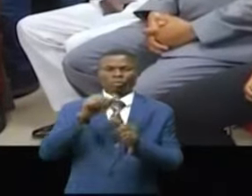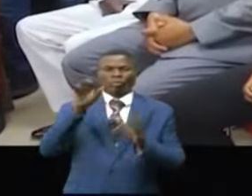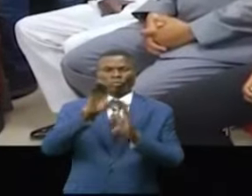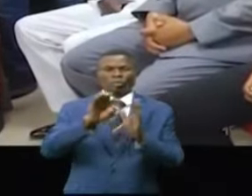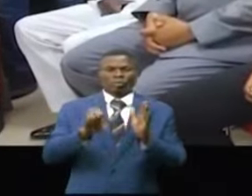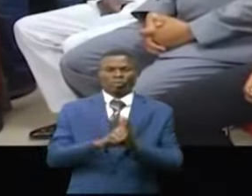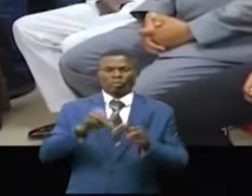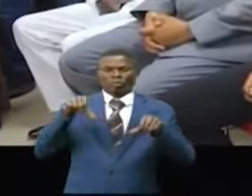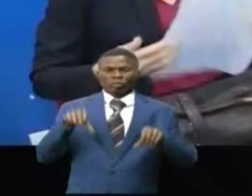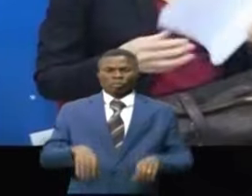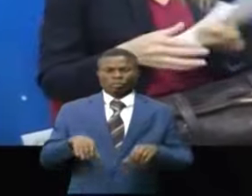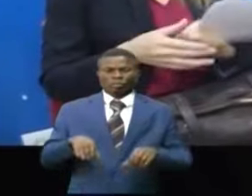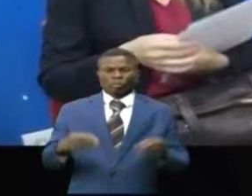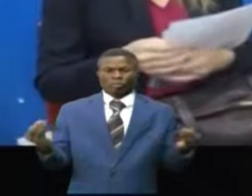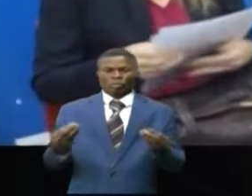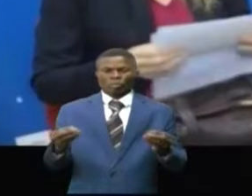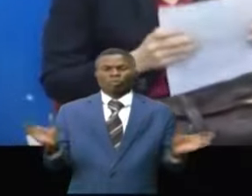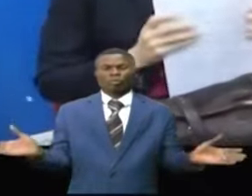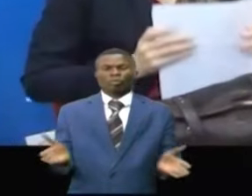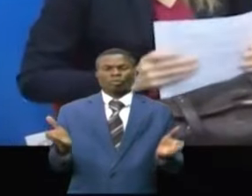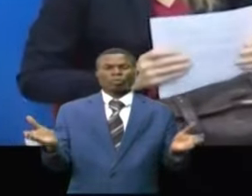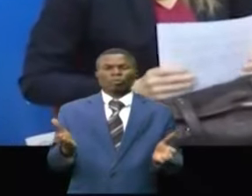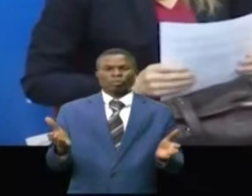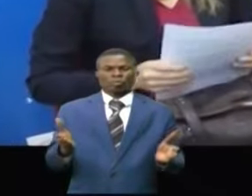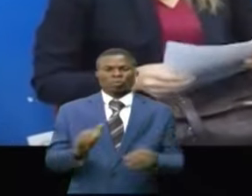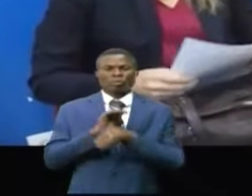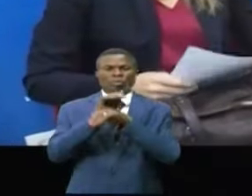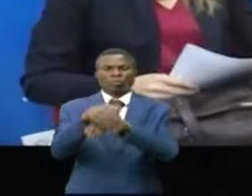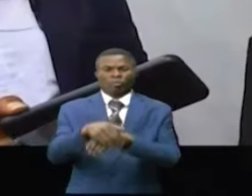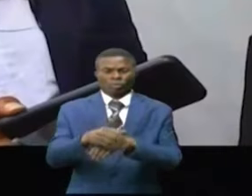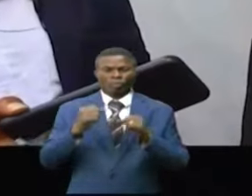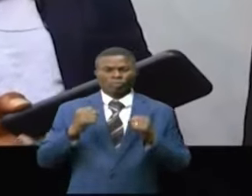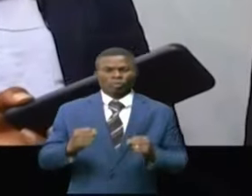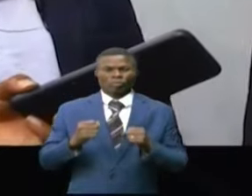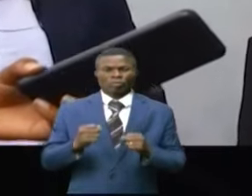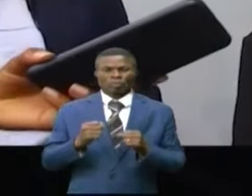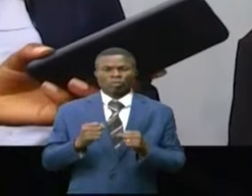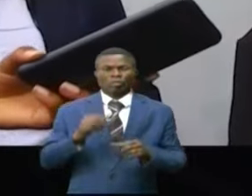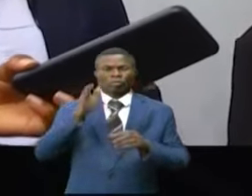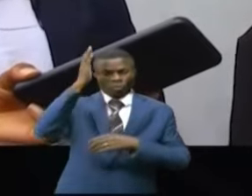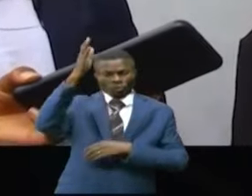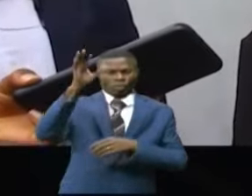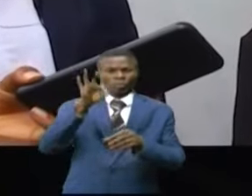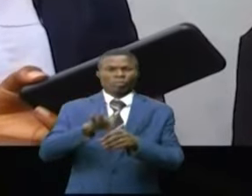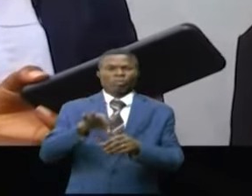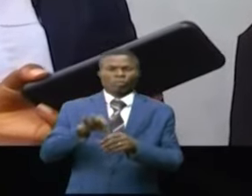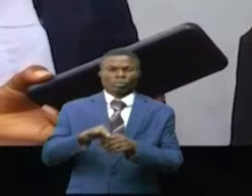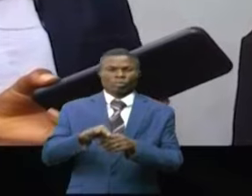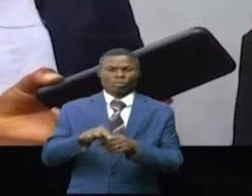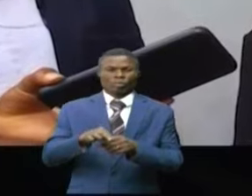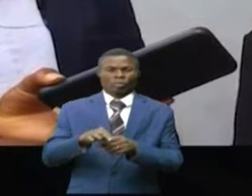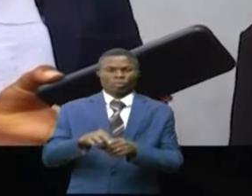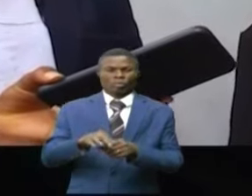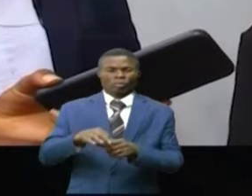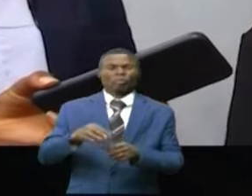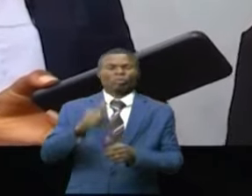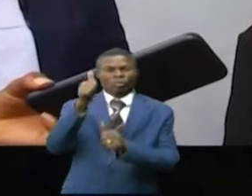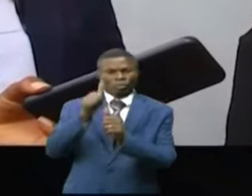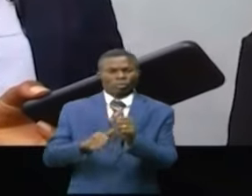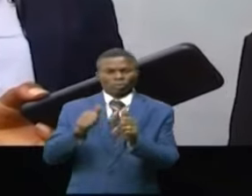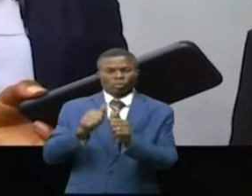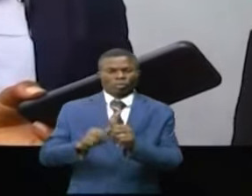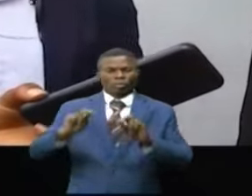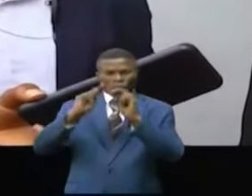de la RDC. C'est pour encourager leur engagement actif lors des prochaines élections. Nous pensons que chaque